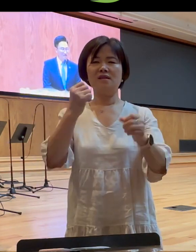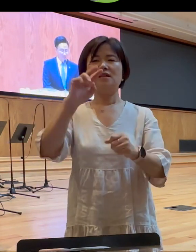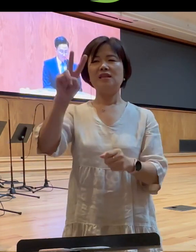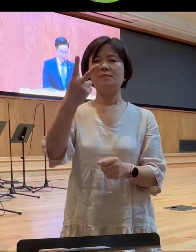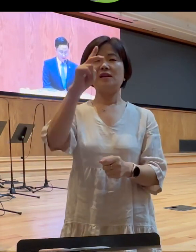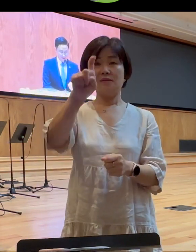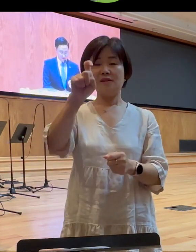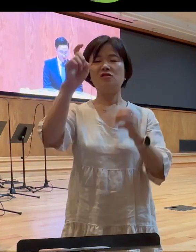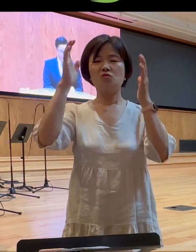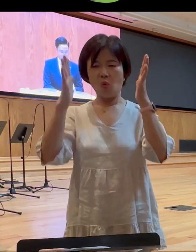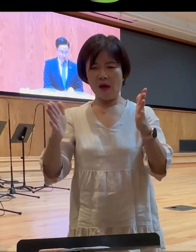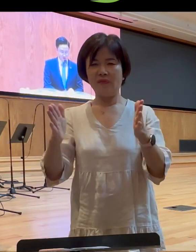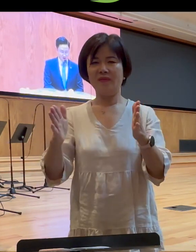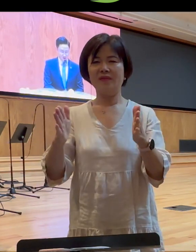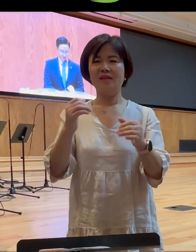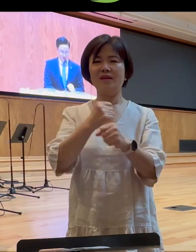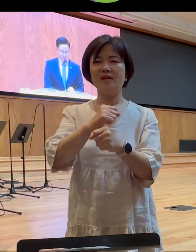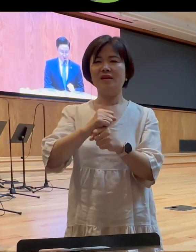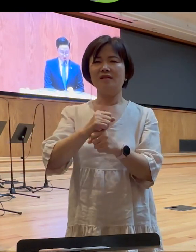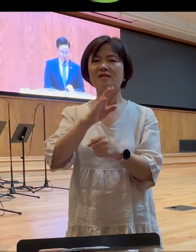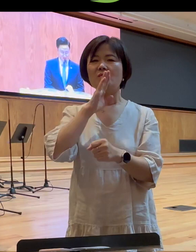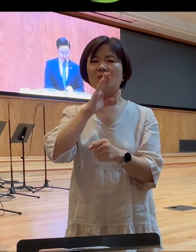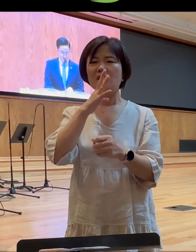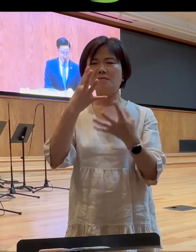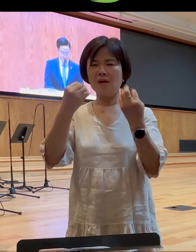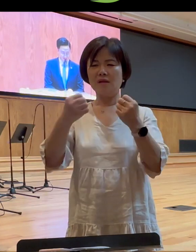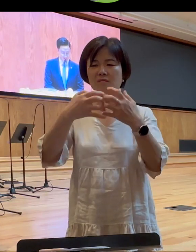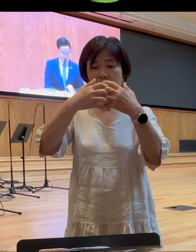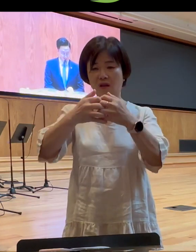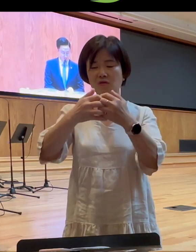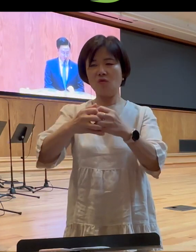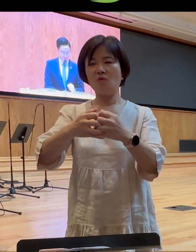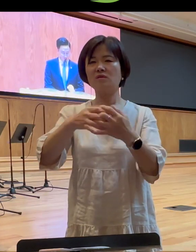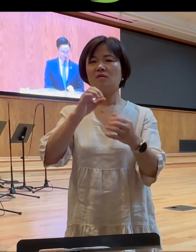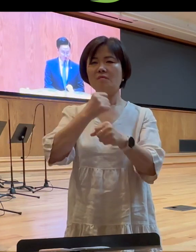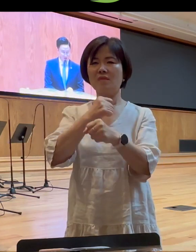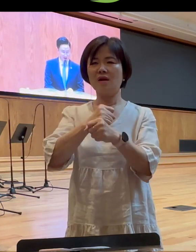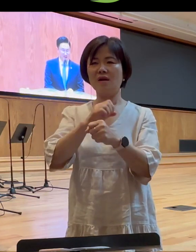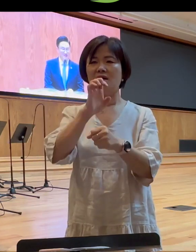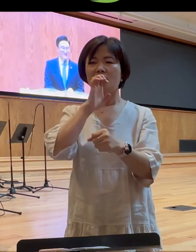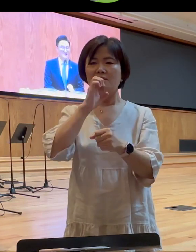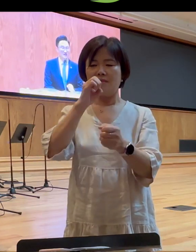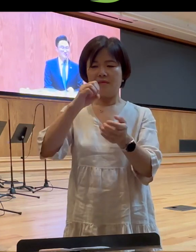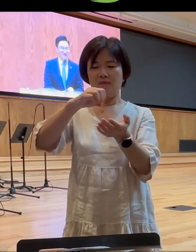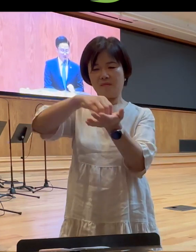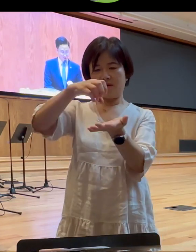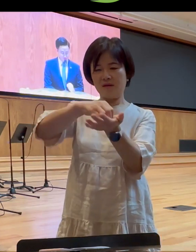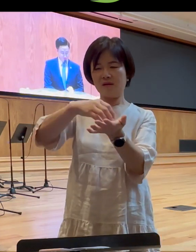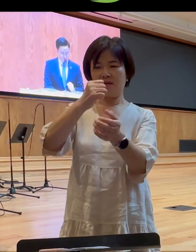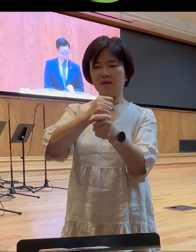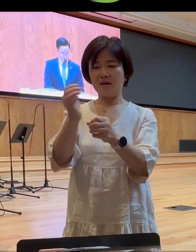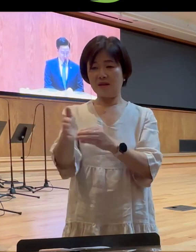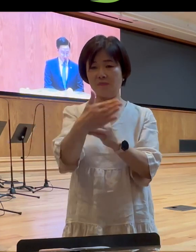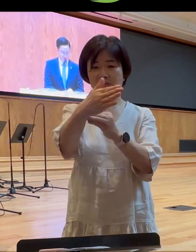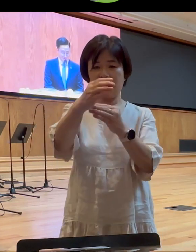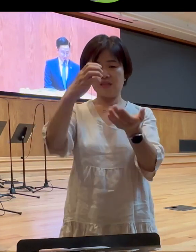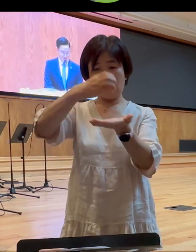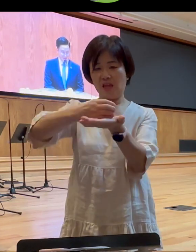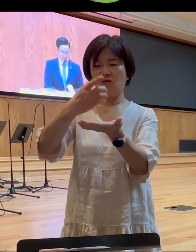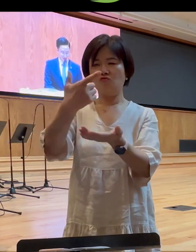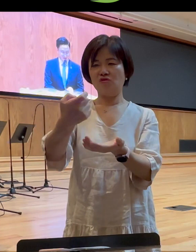210일간 290개의 냉동 건조 식량, 스팸 32개, 참치깨